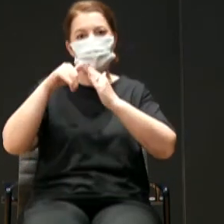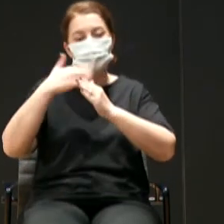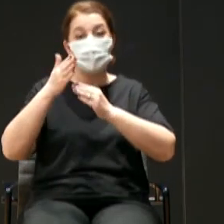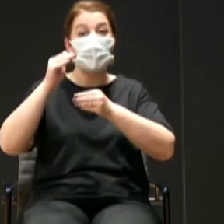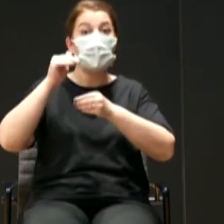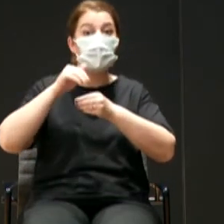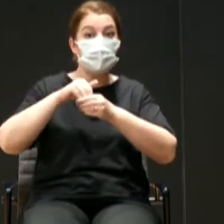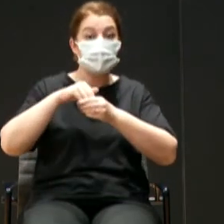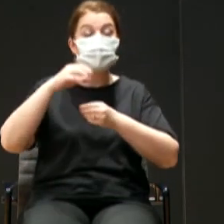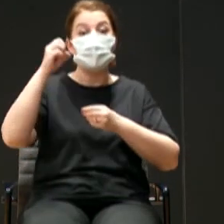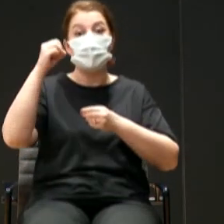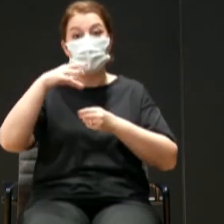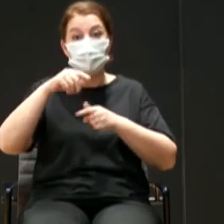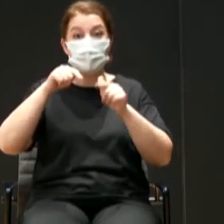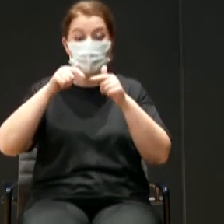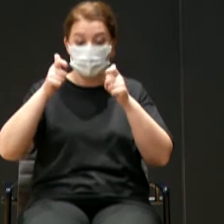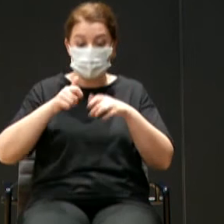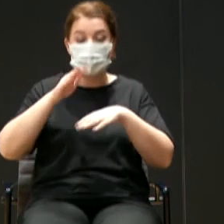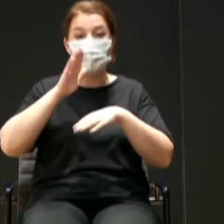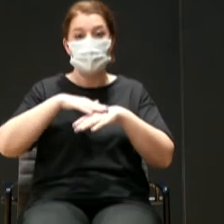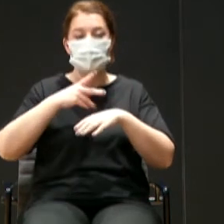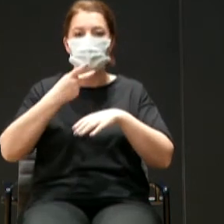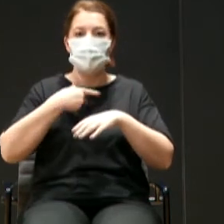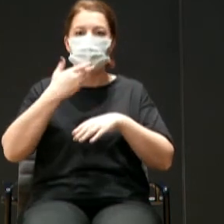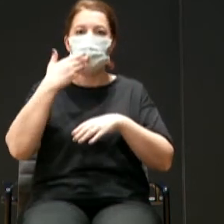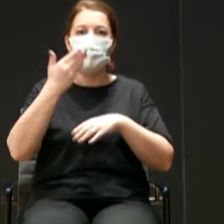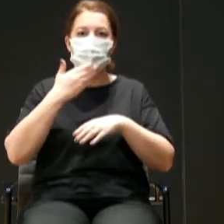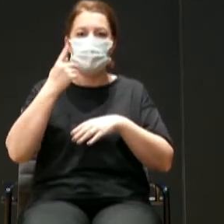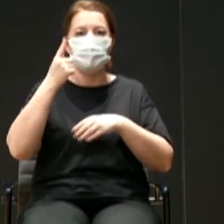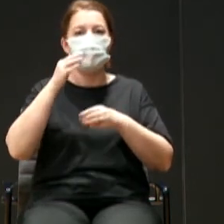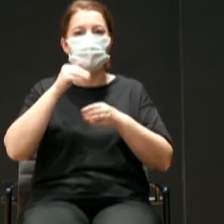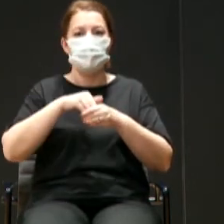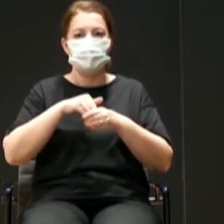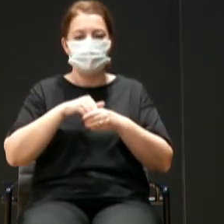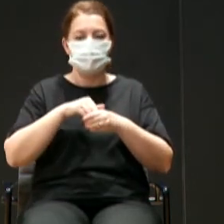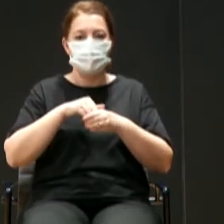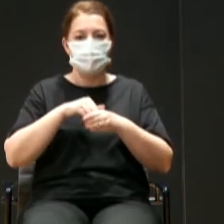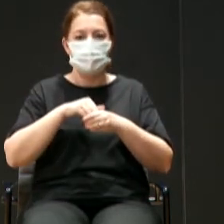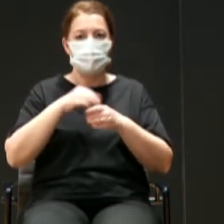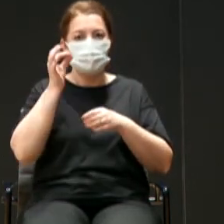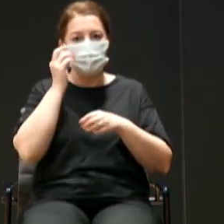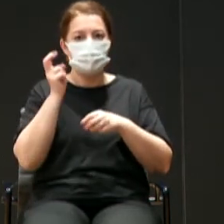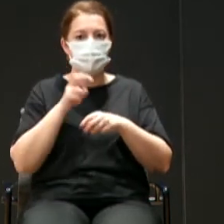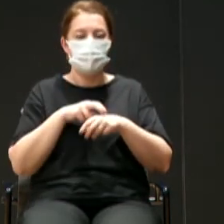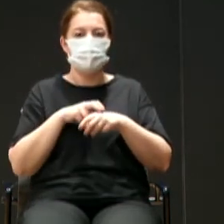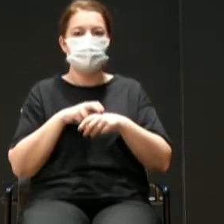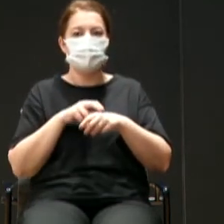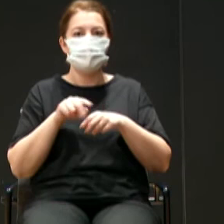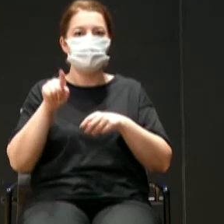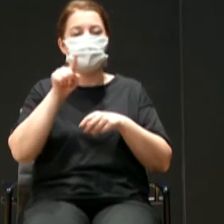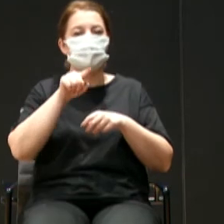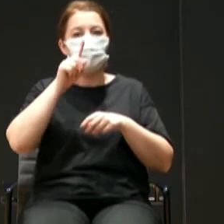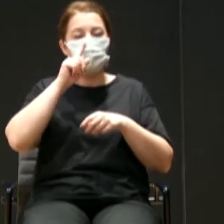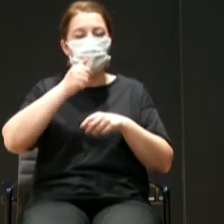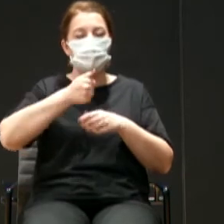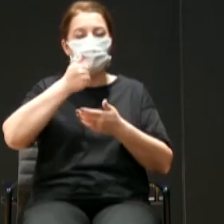mecliste AK Parti'nin buradaki yaptıklarını ben de anlatayım. Bir mecliste hatırlarsanız sizin